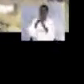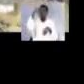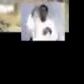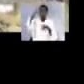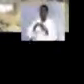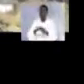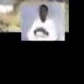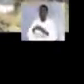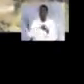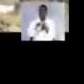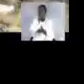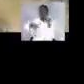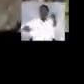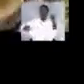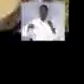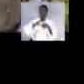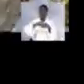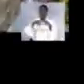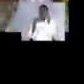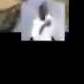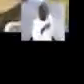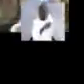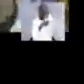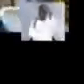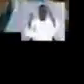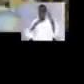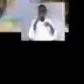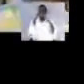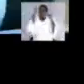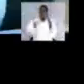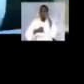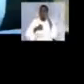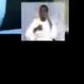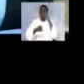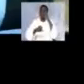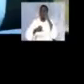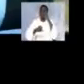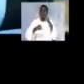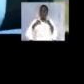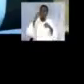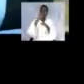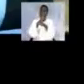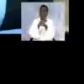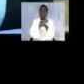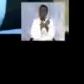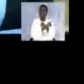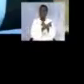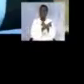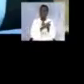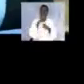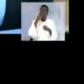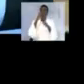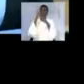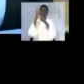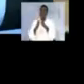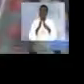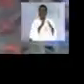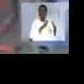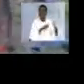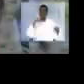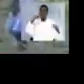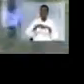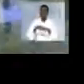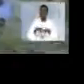dans l'élimination de la pauvreté et de la faim, le développement et le règlement des défis